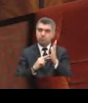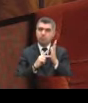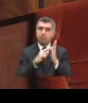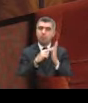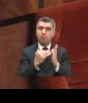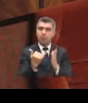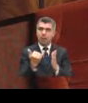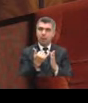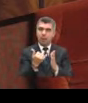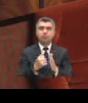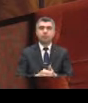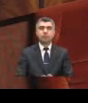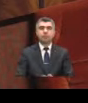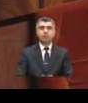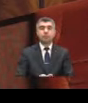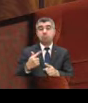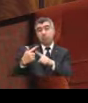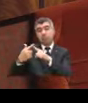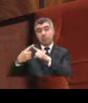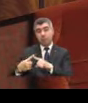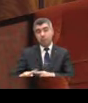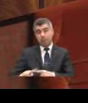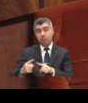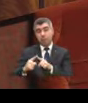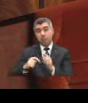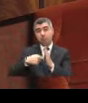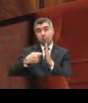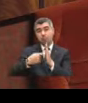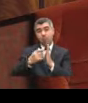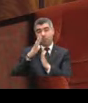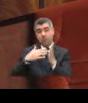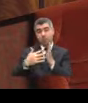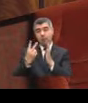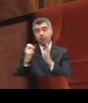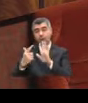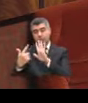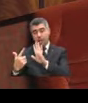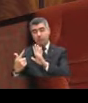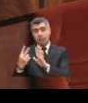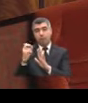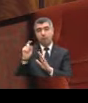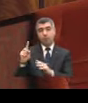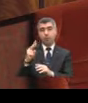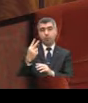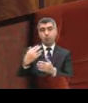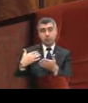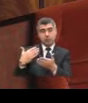الواقع، وبلغت الميزانية ديال المشاريع المبرمجة بين 2017-2021